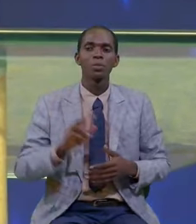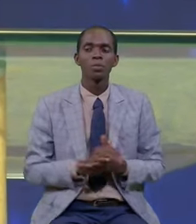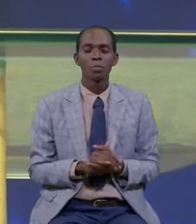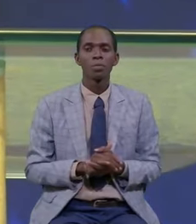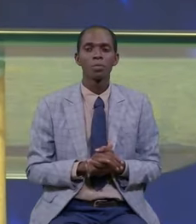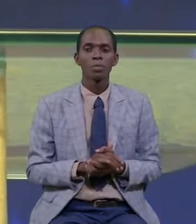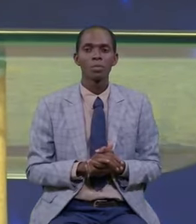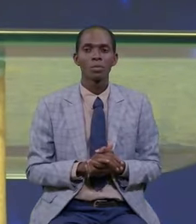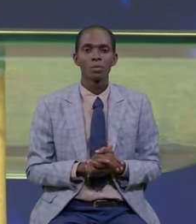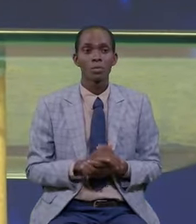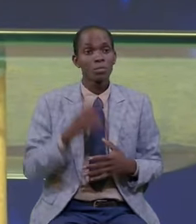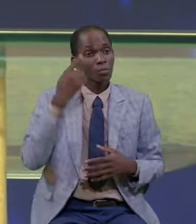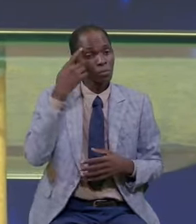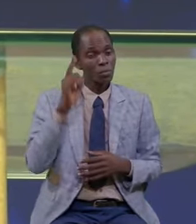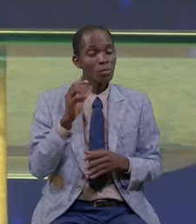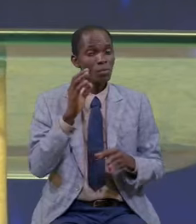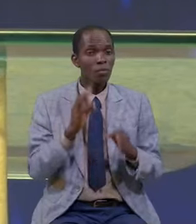Psaume 105.